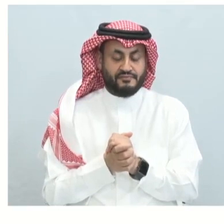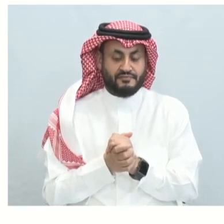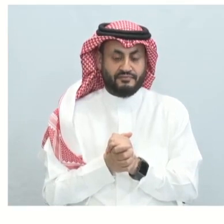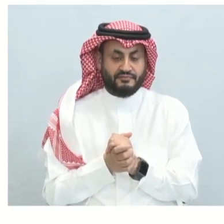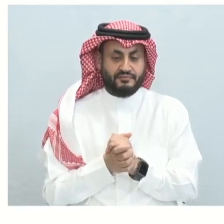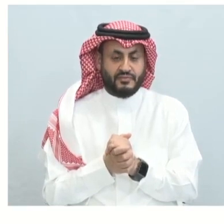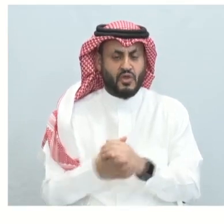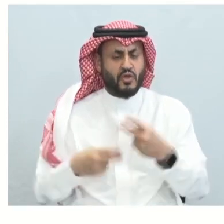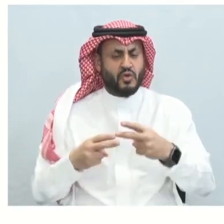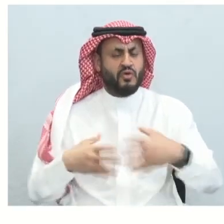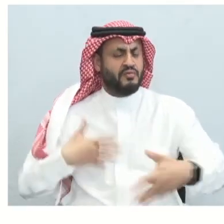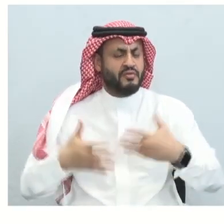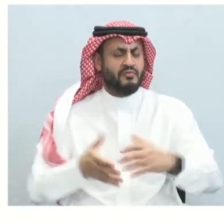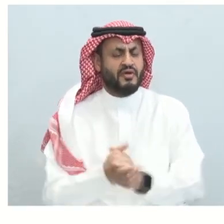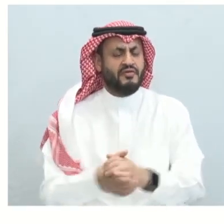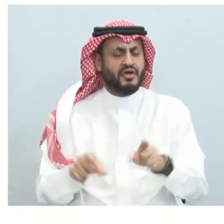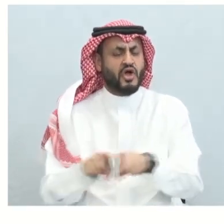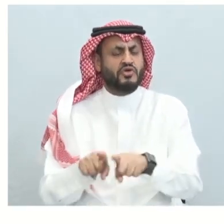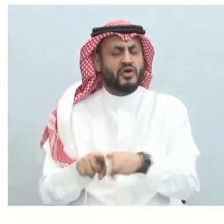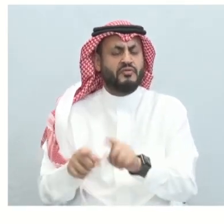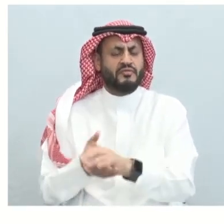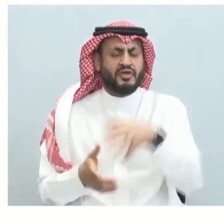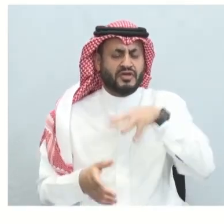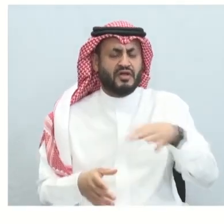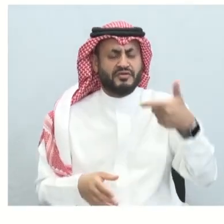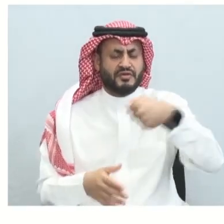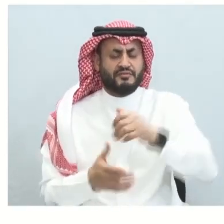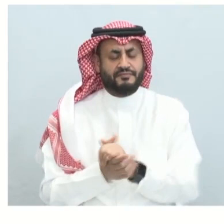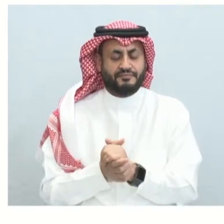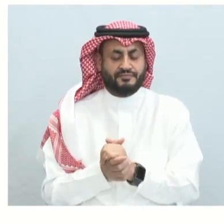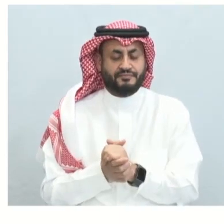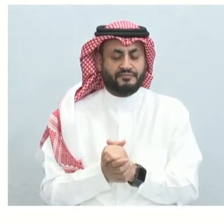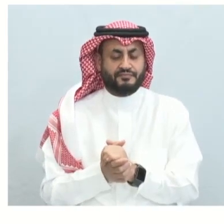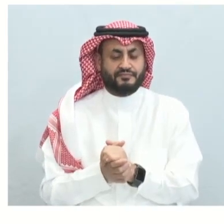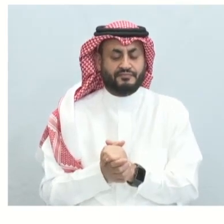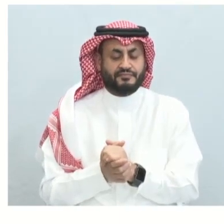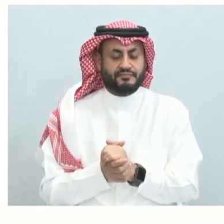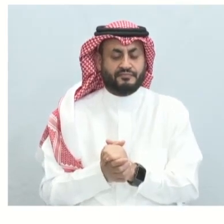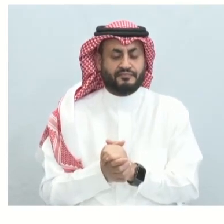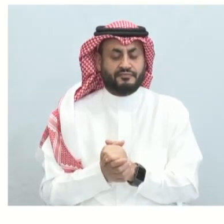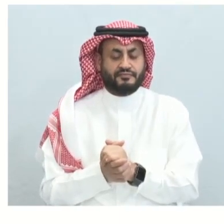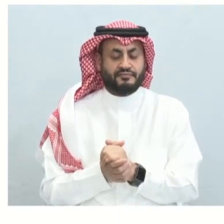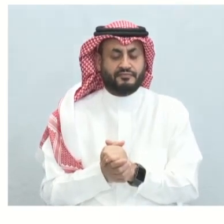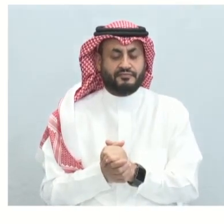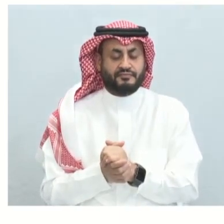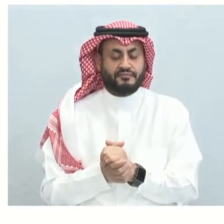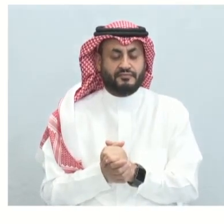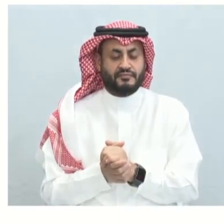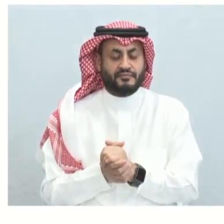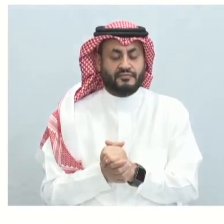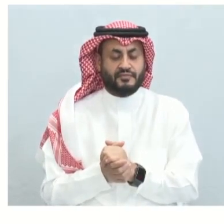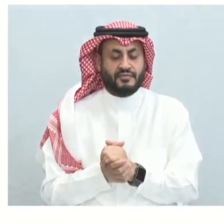يمازح اصحابه صلى الله عليه وسلم وايضا يلبي حاجتهم في وهذه في